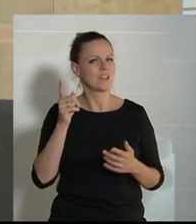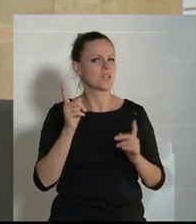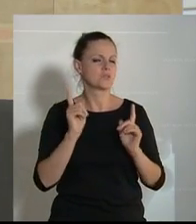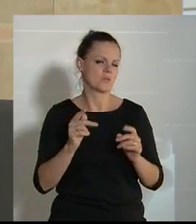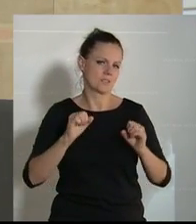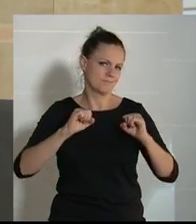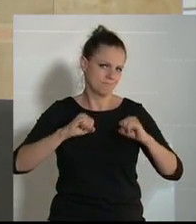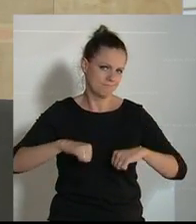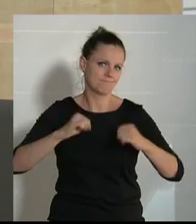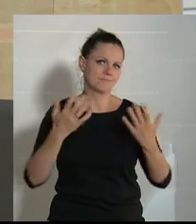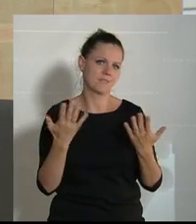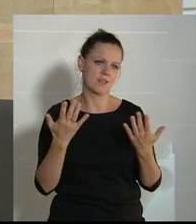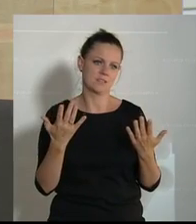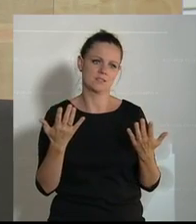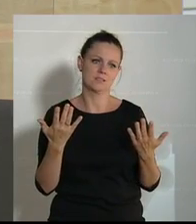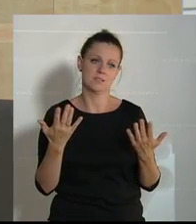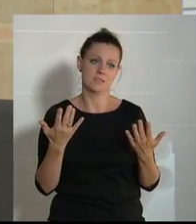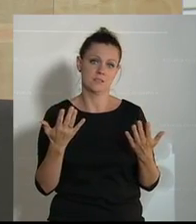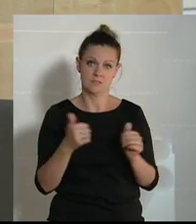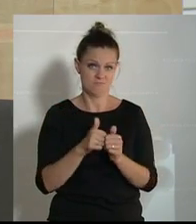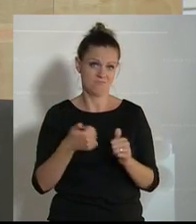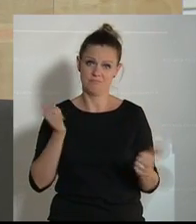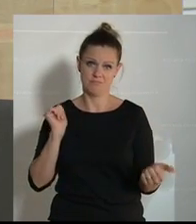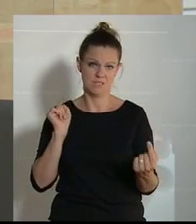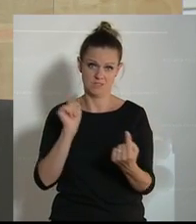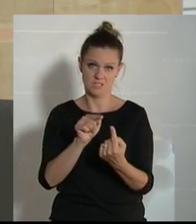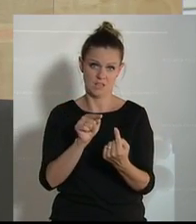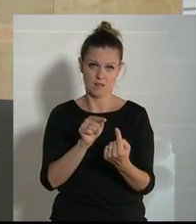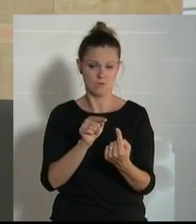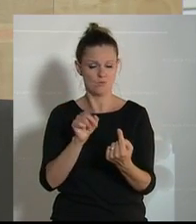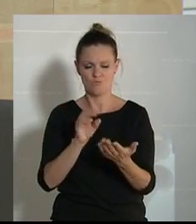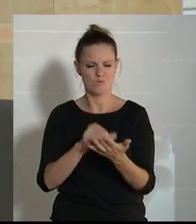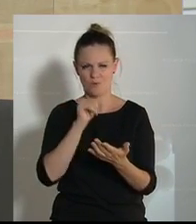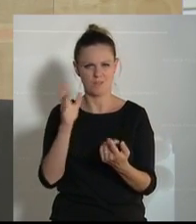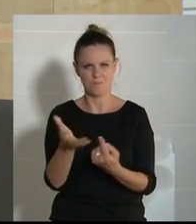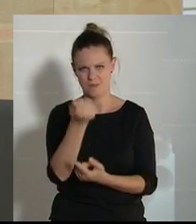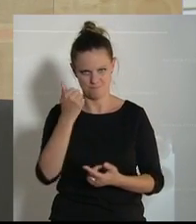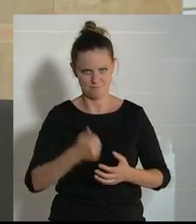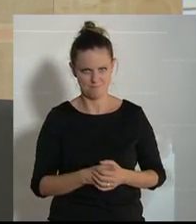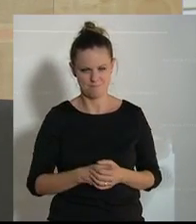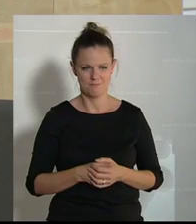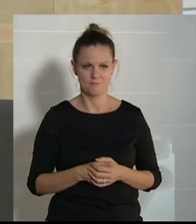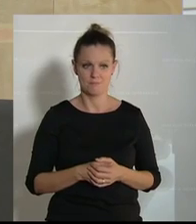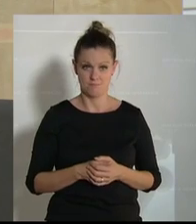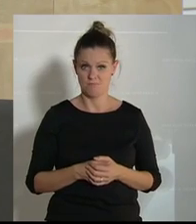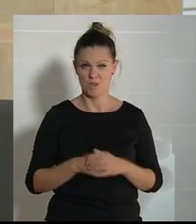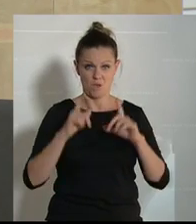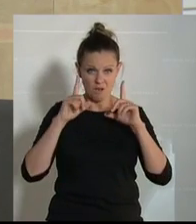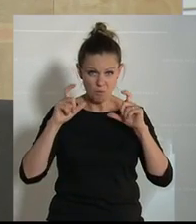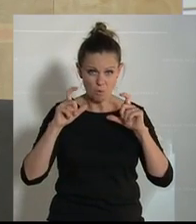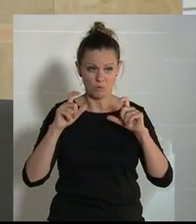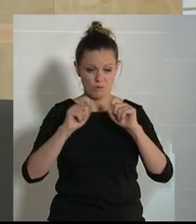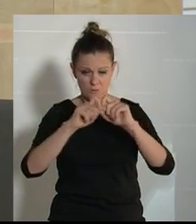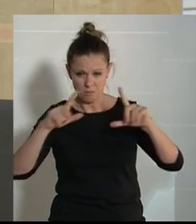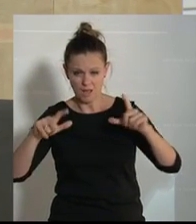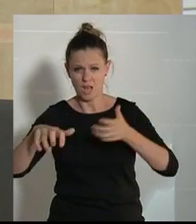einig sein, wir sind absolut noch nicht am Ziel. Und nicht nur, wenn wir uns skandalöse Fotos und skandalöse Bilder, die